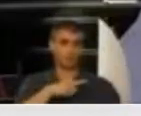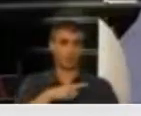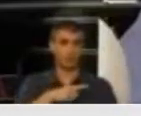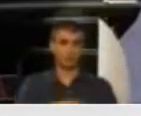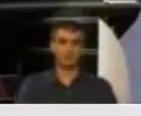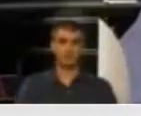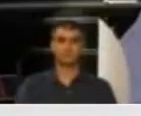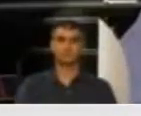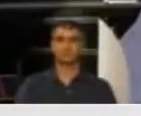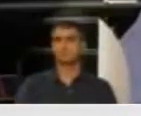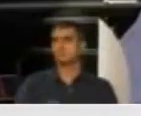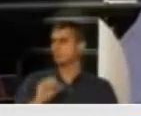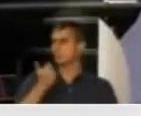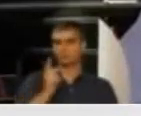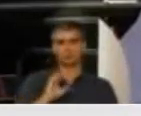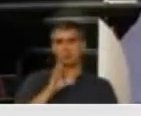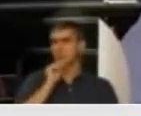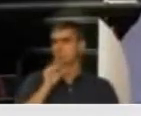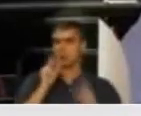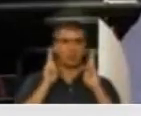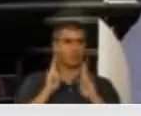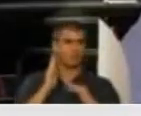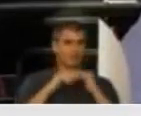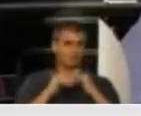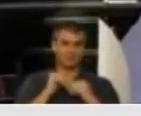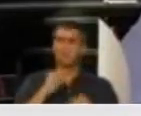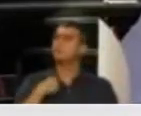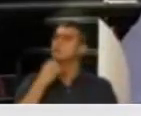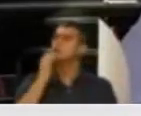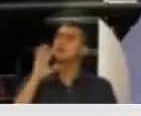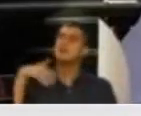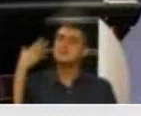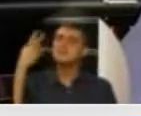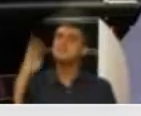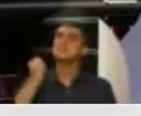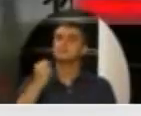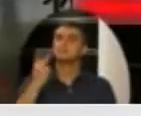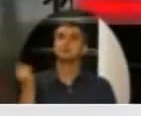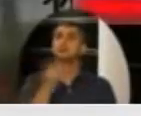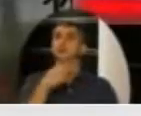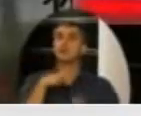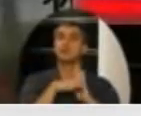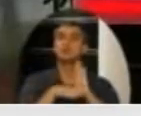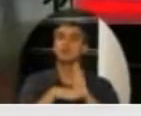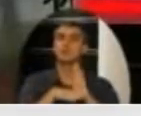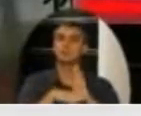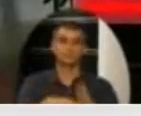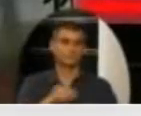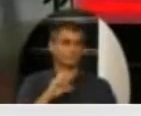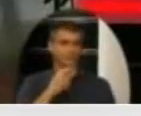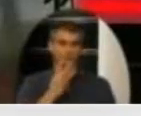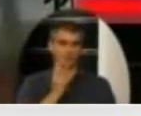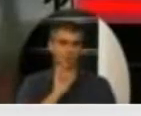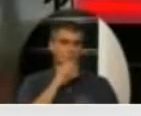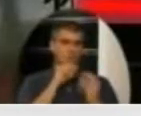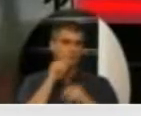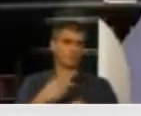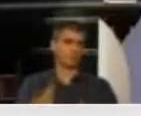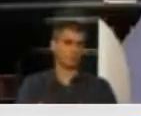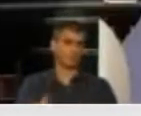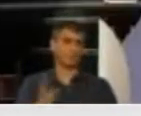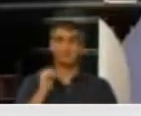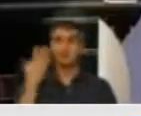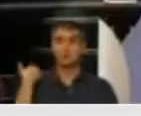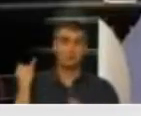ראשית, לא הלכו עוד על הקפאת בנייה, ואני מקווה שגם לא ילכו. אבל אני שואלת, האם שני התנאים האלה היו גורמים? שנית, עוד לא דנו בזה. אם